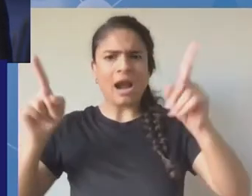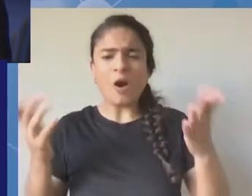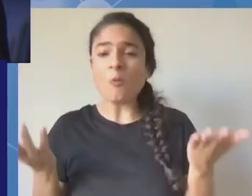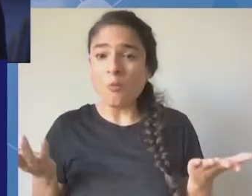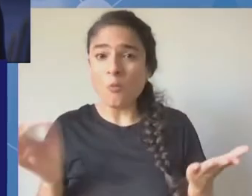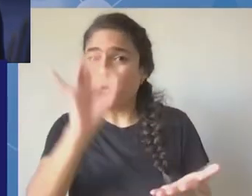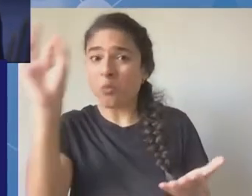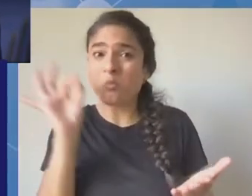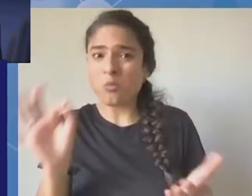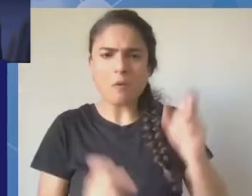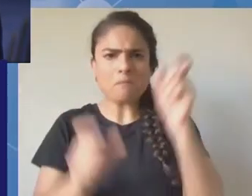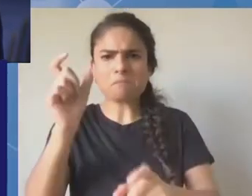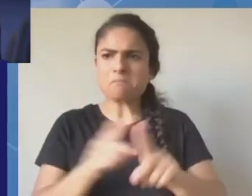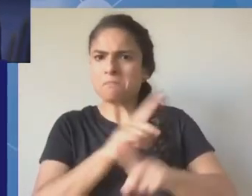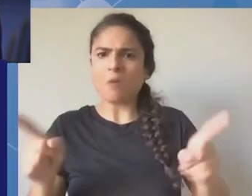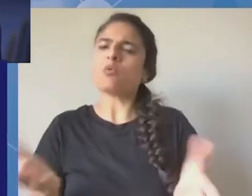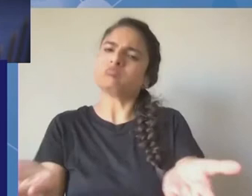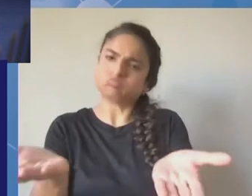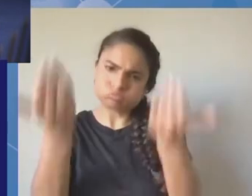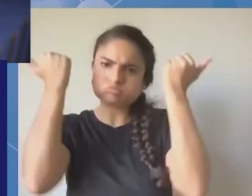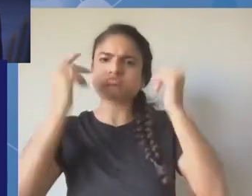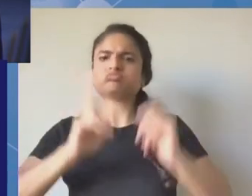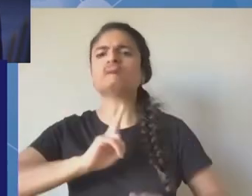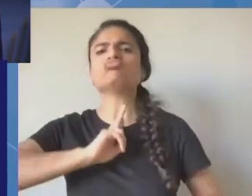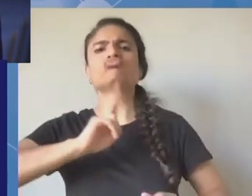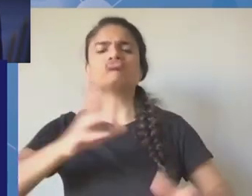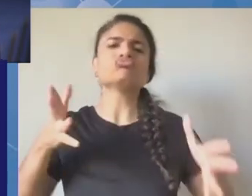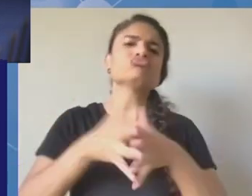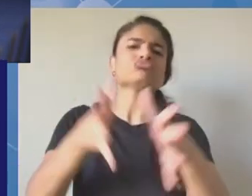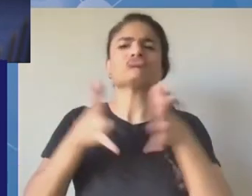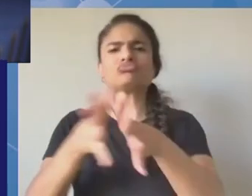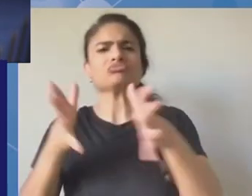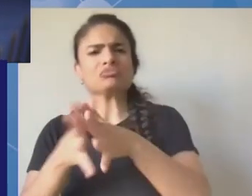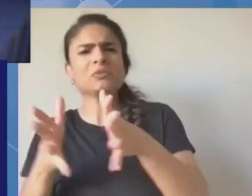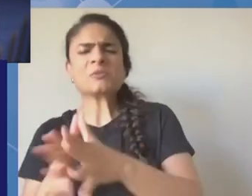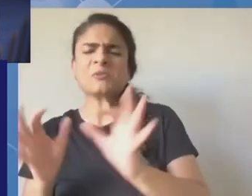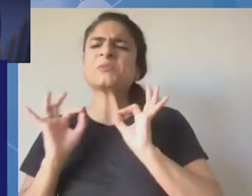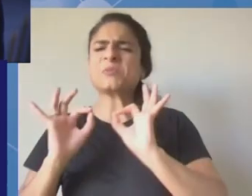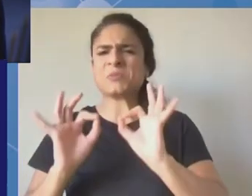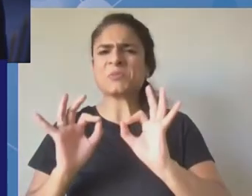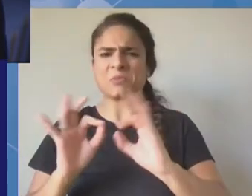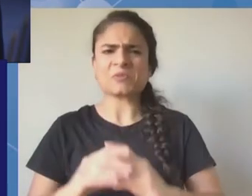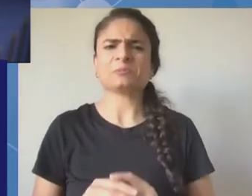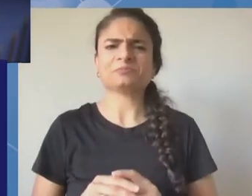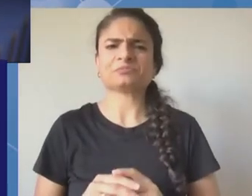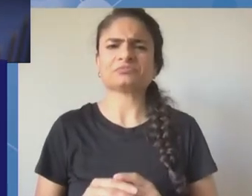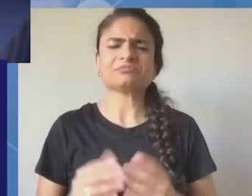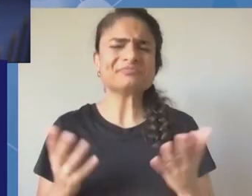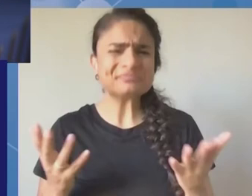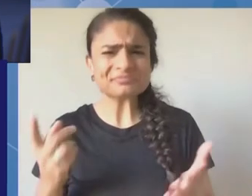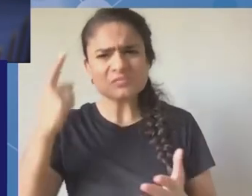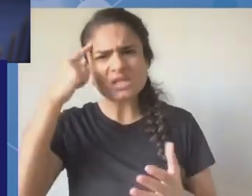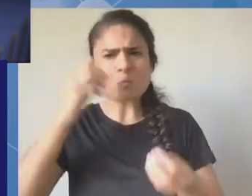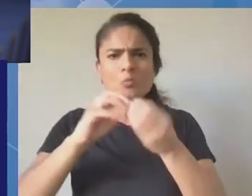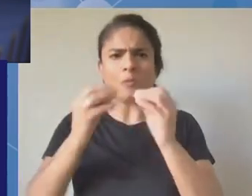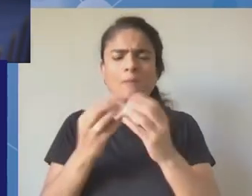IGF 平台是这样的一个平台，我们可以分享大家自己的经验，从世界的各